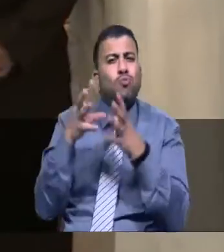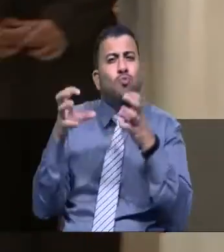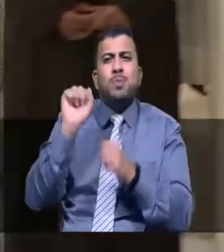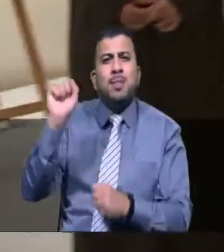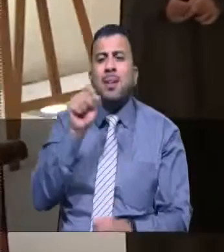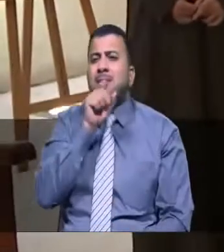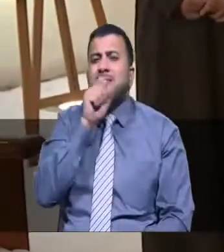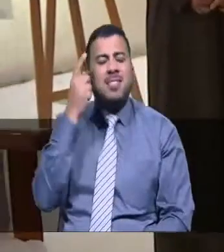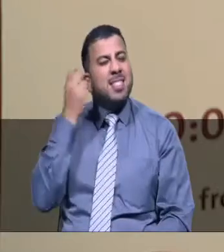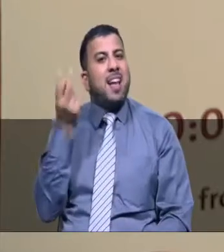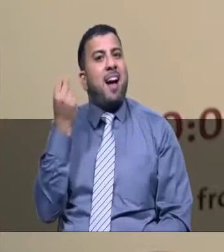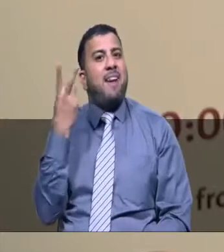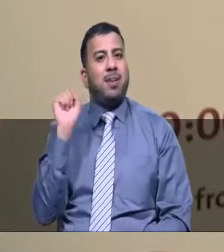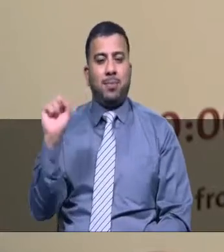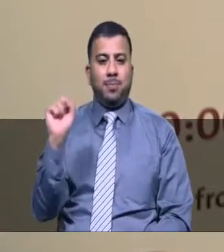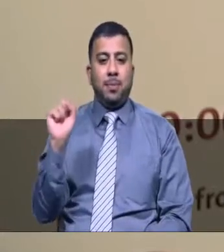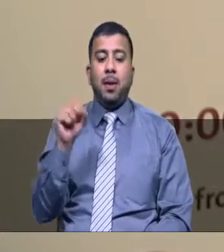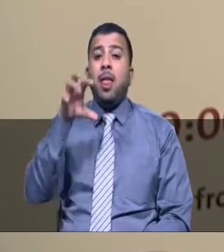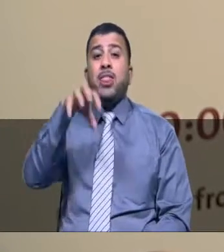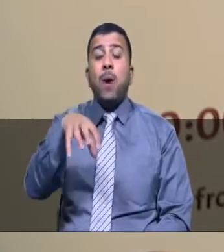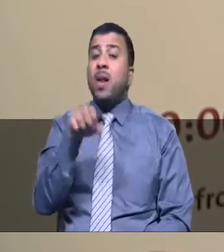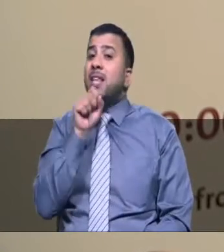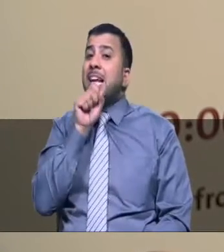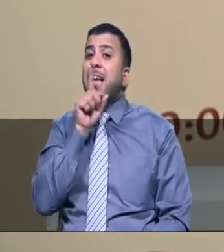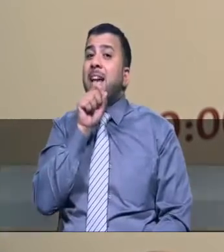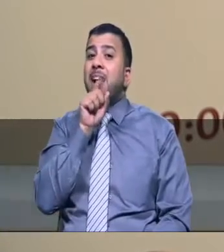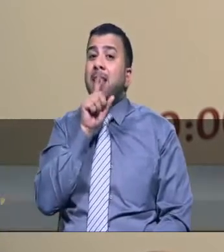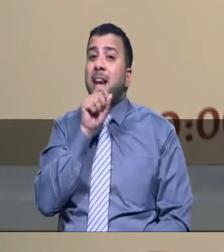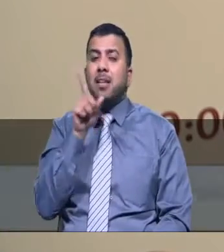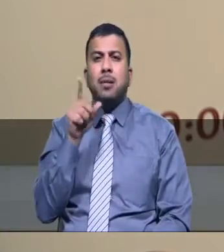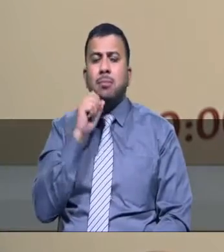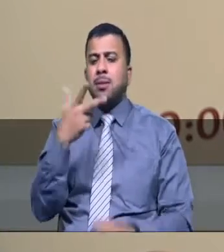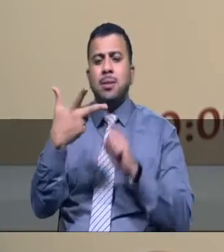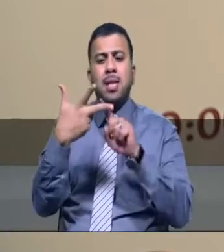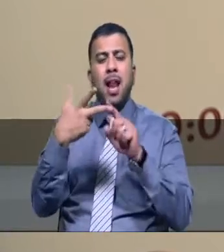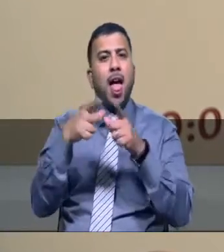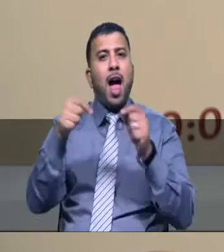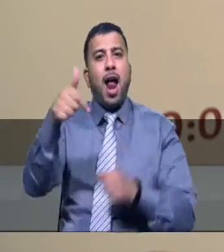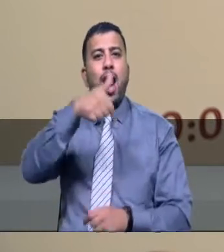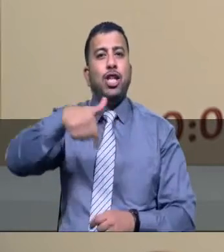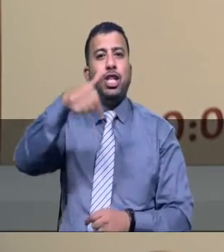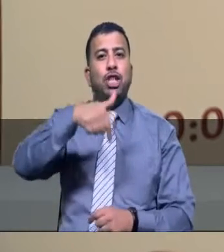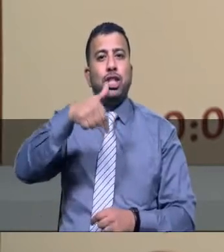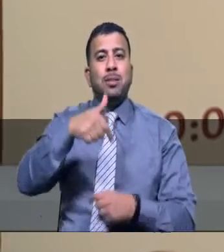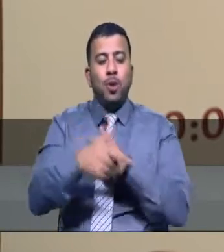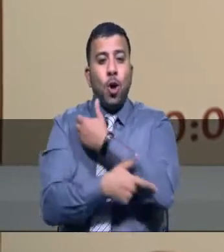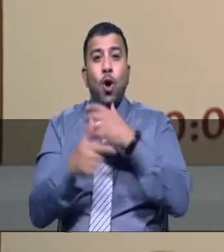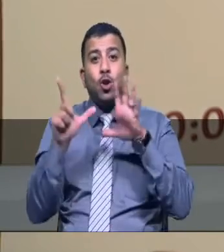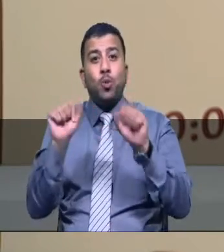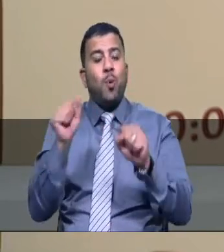البلدان المختلفة. دولة قطر اليوم هي ثالث دولة خليجية تحضر في هذا الأسبوع